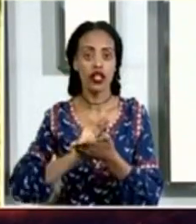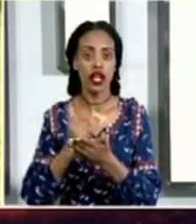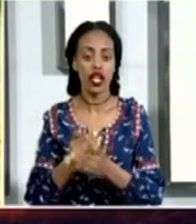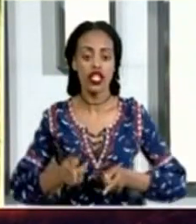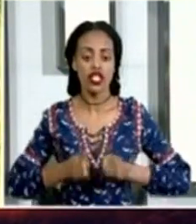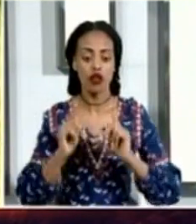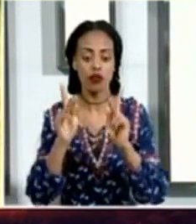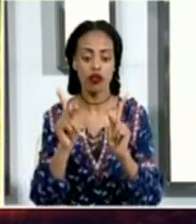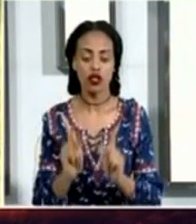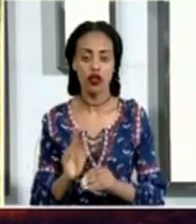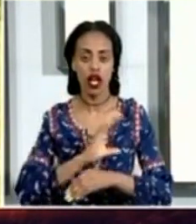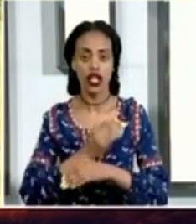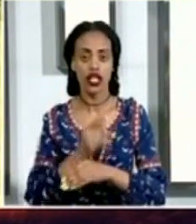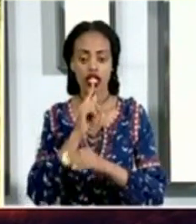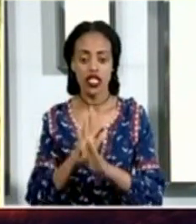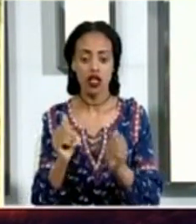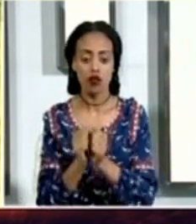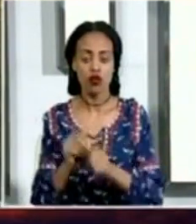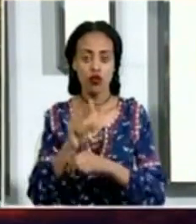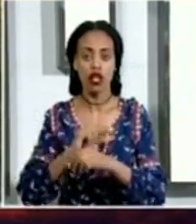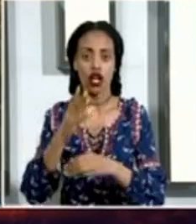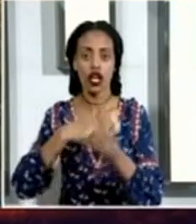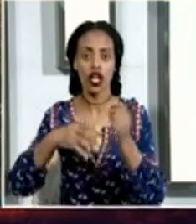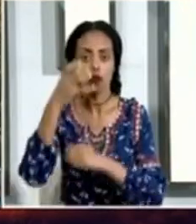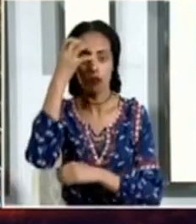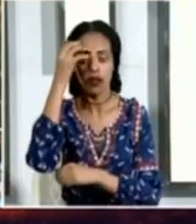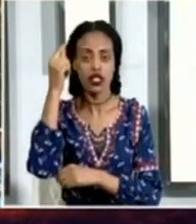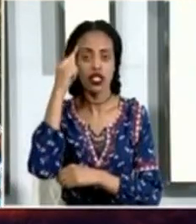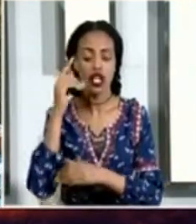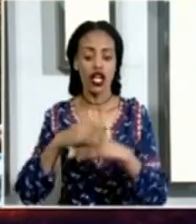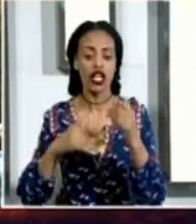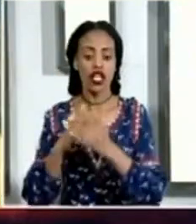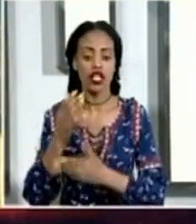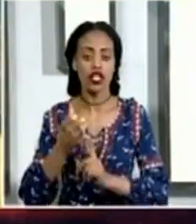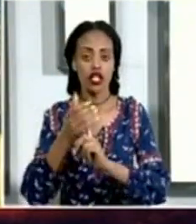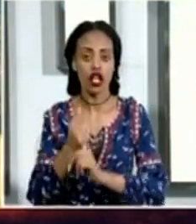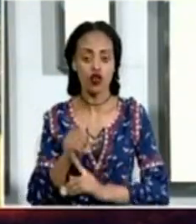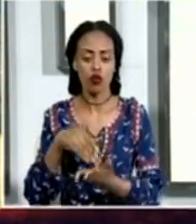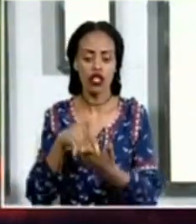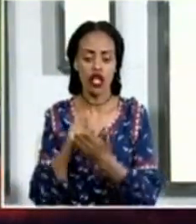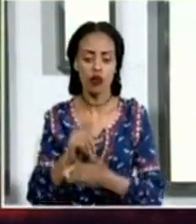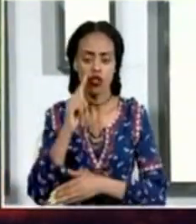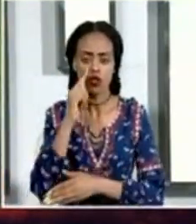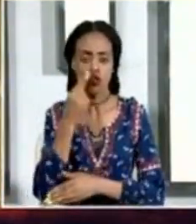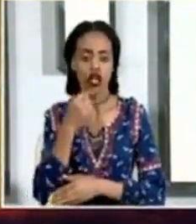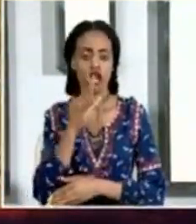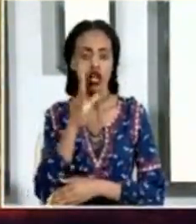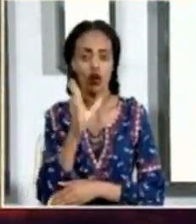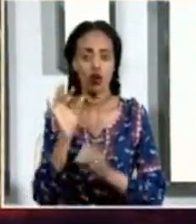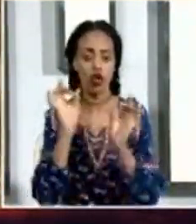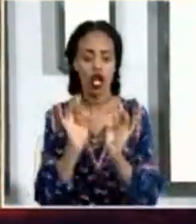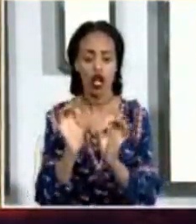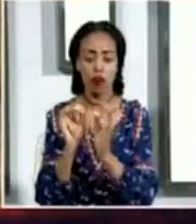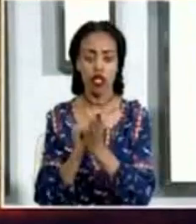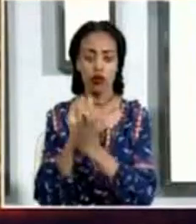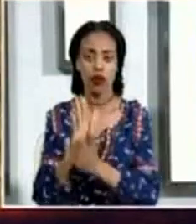ዝነብር ህዝብናን ሓይልታት ፀጥታናን ምስ ብሄራዊ ክልላዊ መንግስቲ ትግራይ ኢድ ንኢድ ተተሓሒዞም ደኺሙና ሰልኪውና ከይበሉ ዕስለ በረኻን